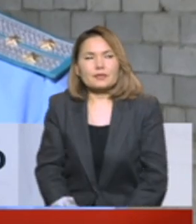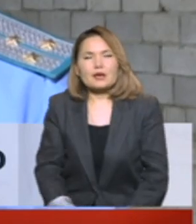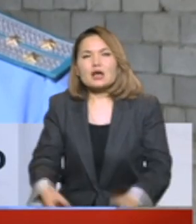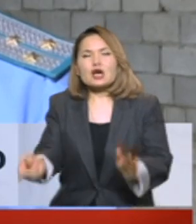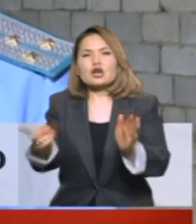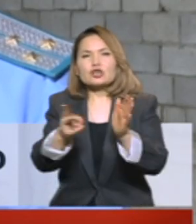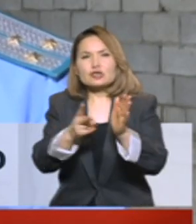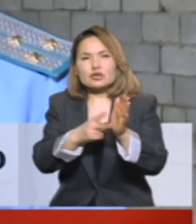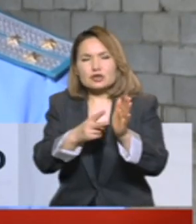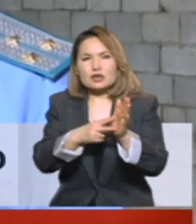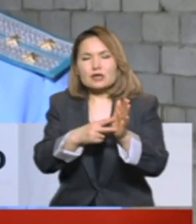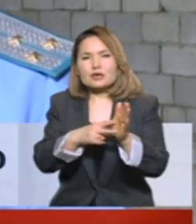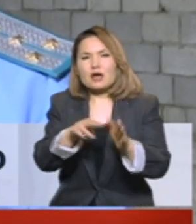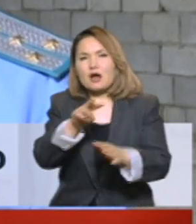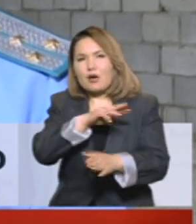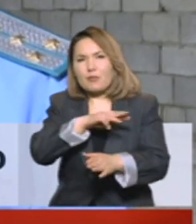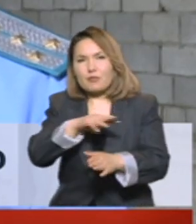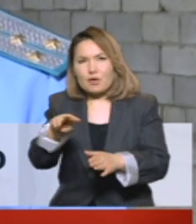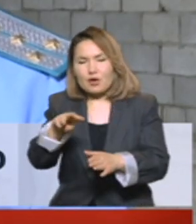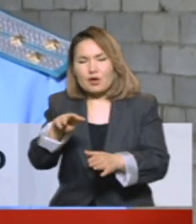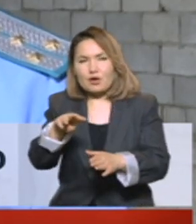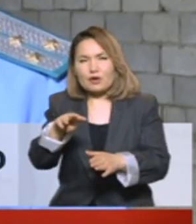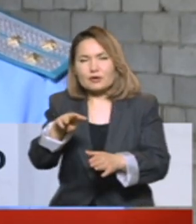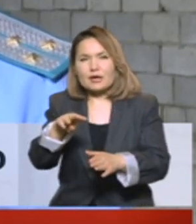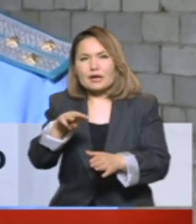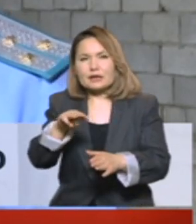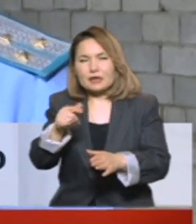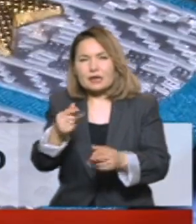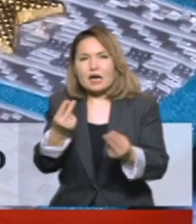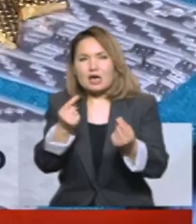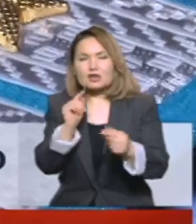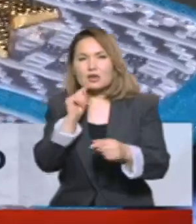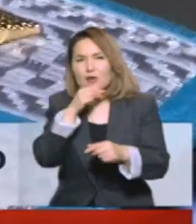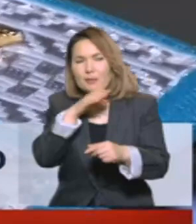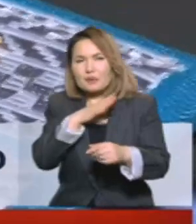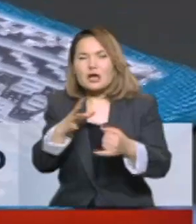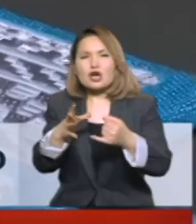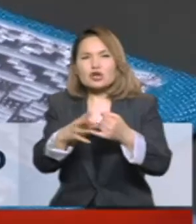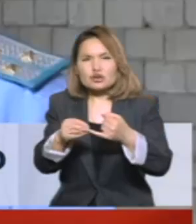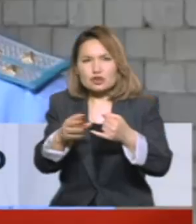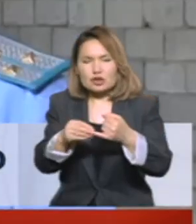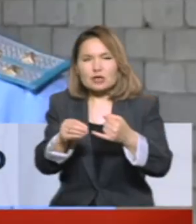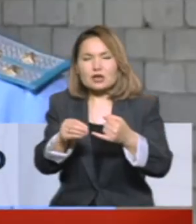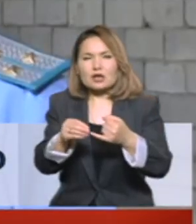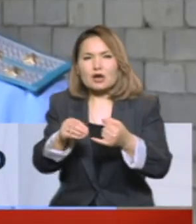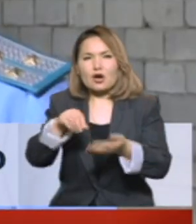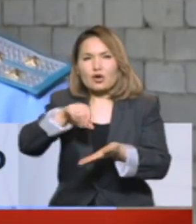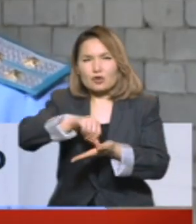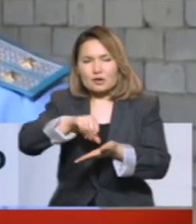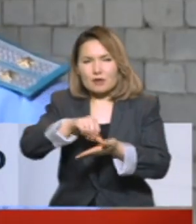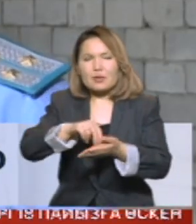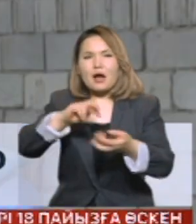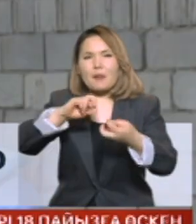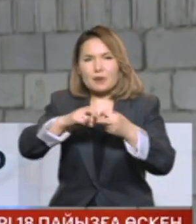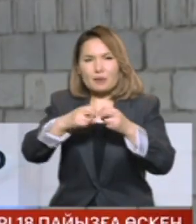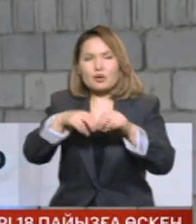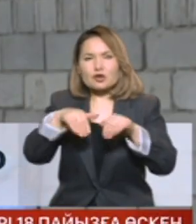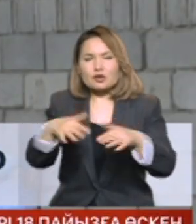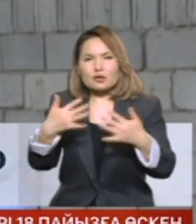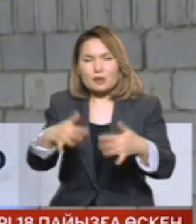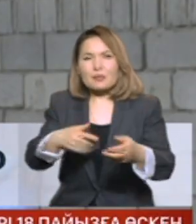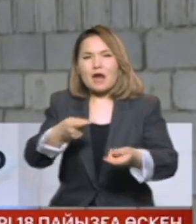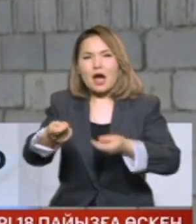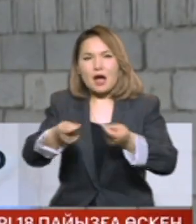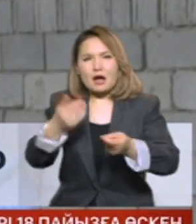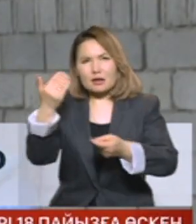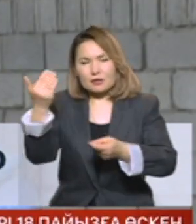теңгеге қаражаттарын үнемдеді. Жер учаскелерін біз проблемаларын шешіп,